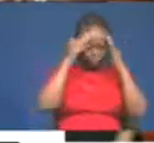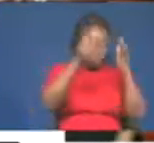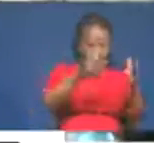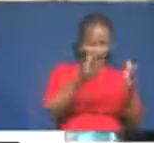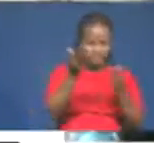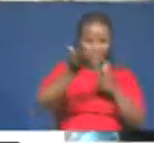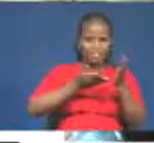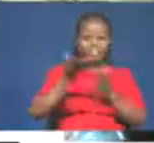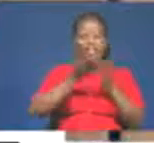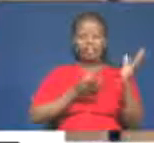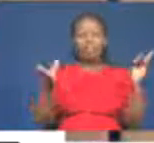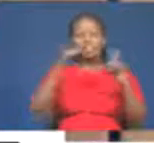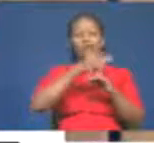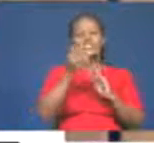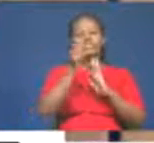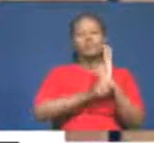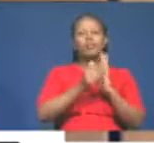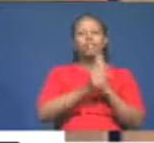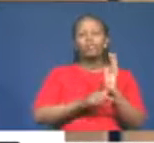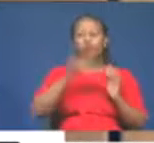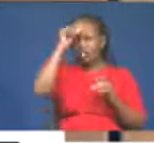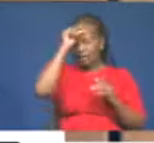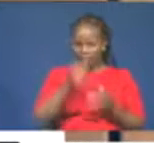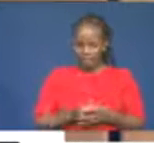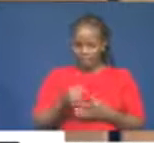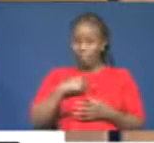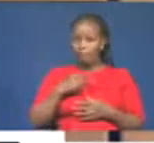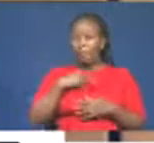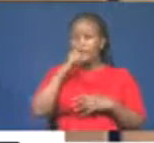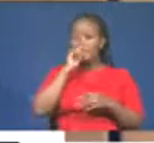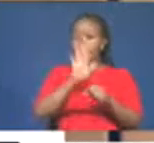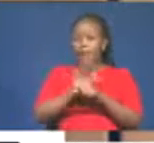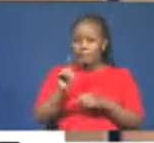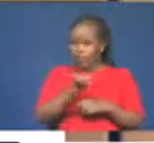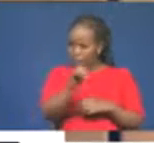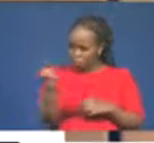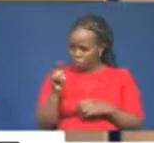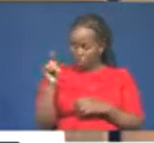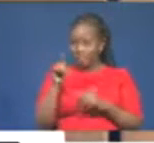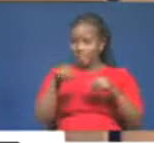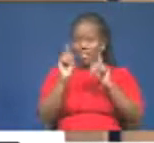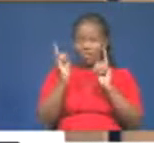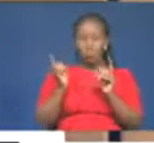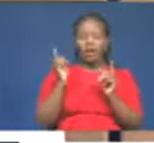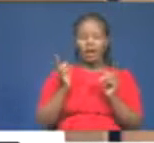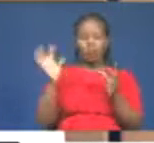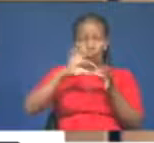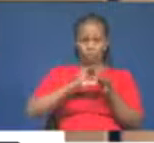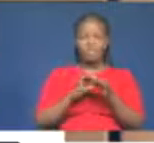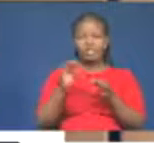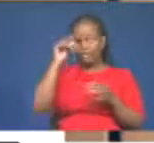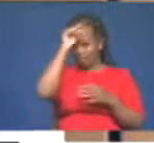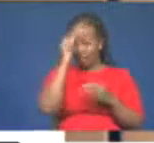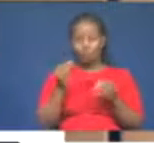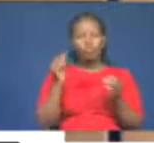kufanikisha manifesto ya serikali. I want to assure you that your presence in this government will be felt. You are our